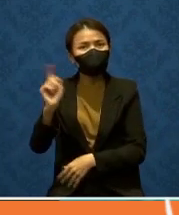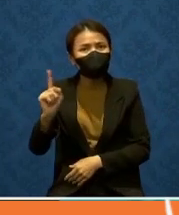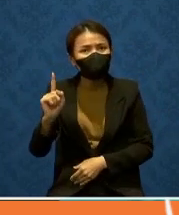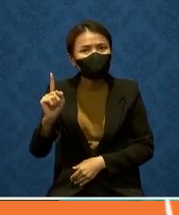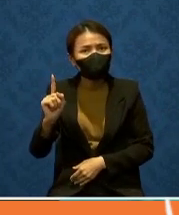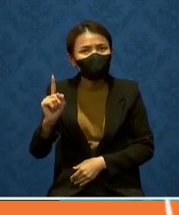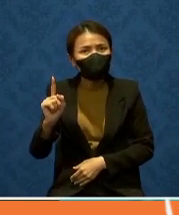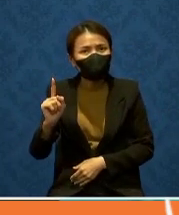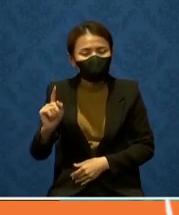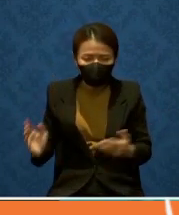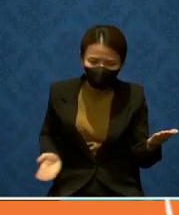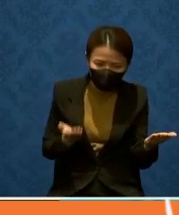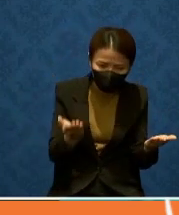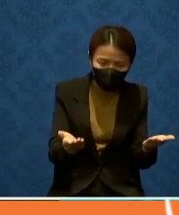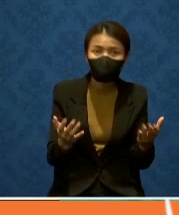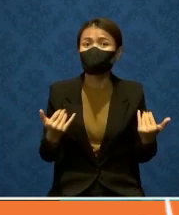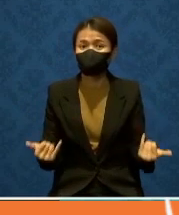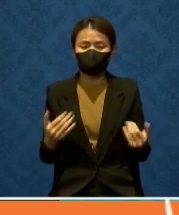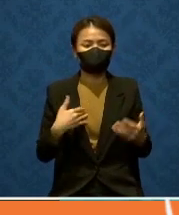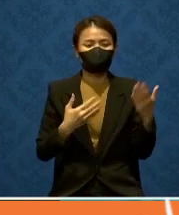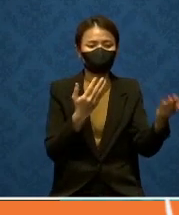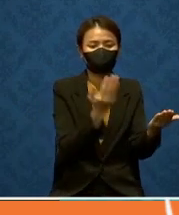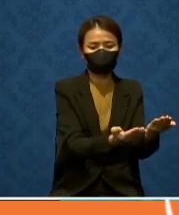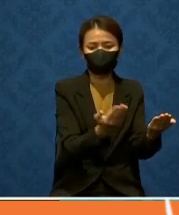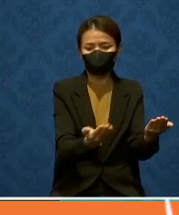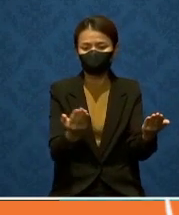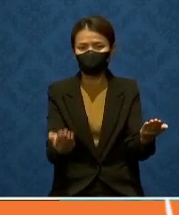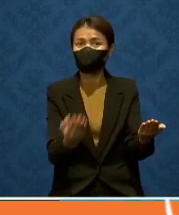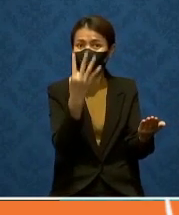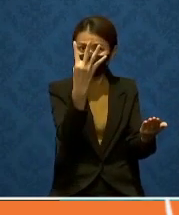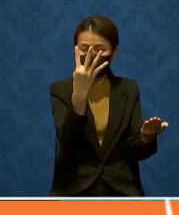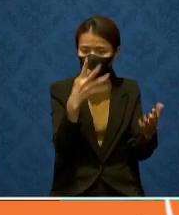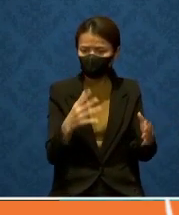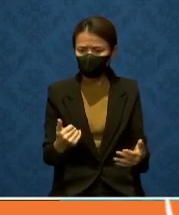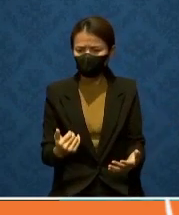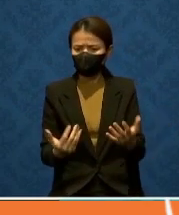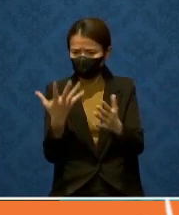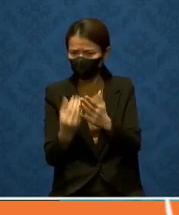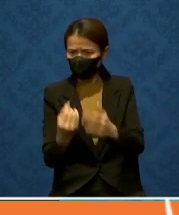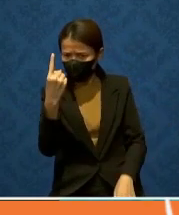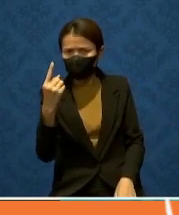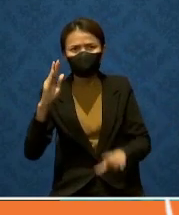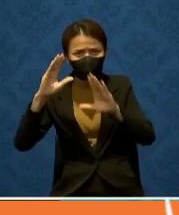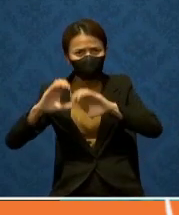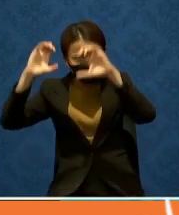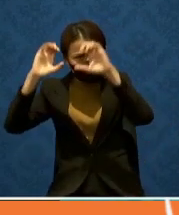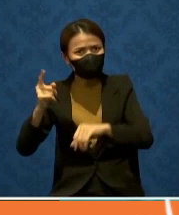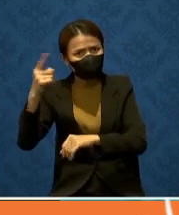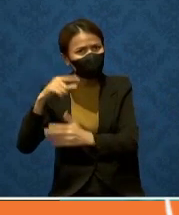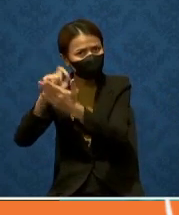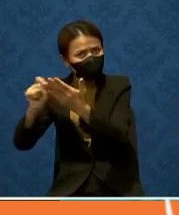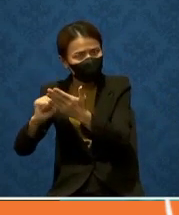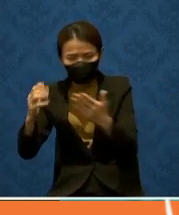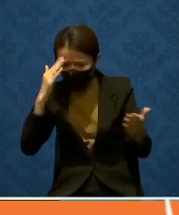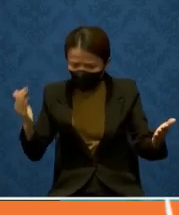าย4ร่างที่เสนอเข้ามาแล้วอีก1ร่างของรัฐบาลมันขาดหายไปจากบรรยากาศการประชุมในสภา